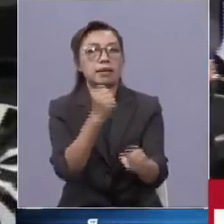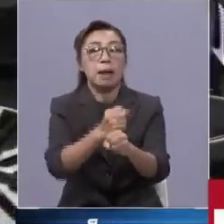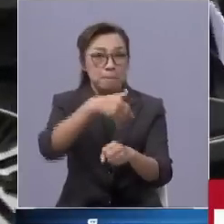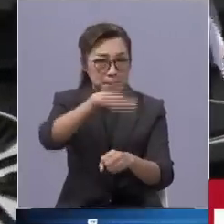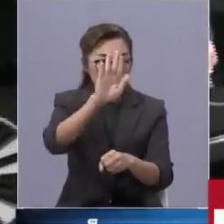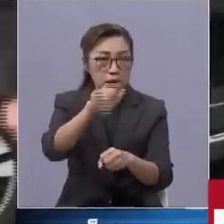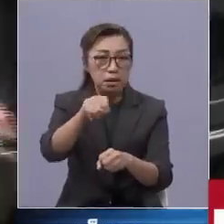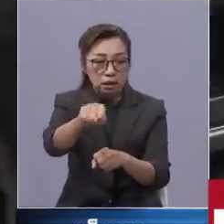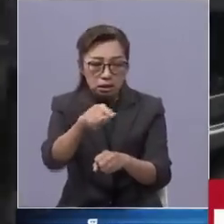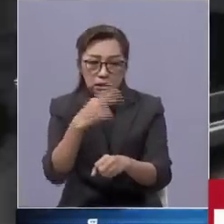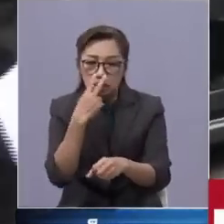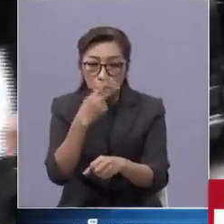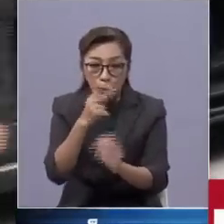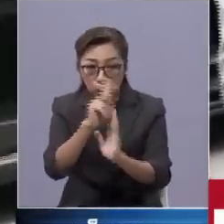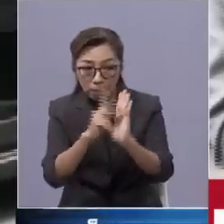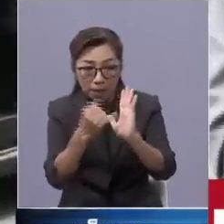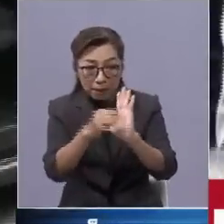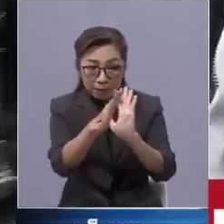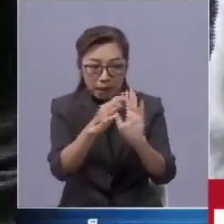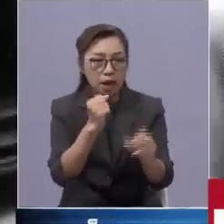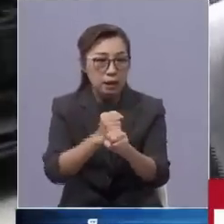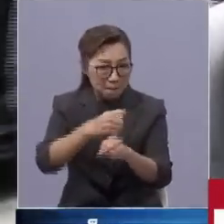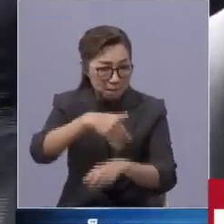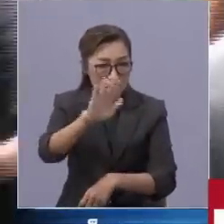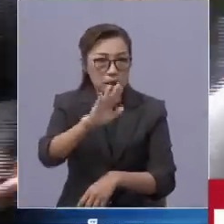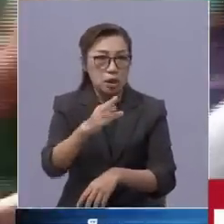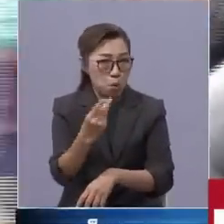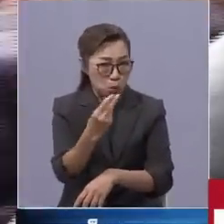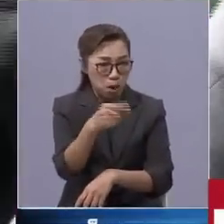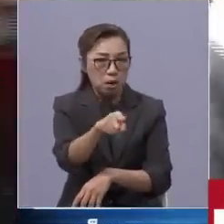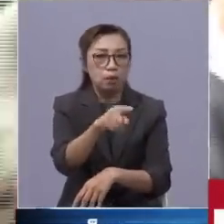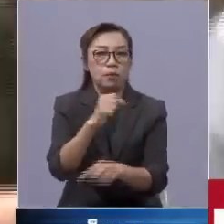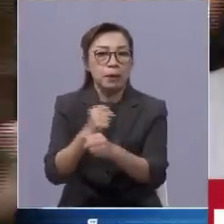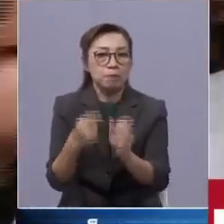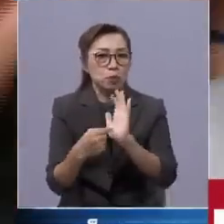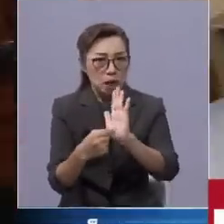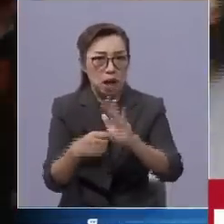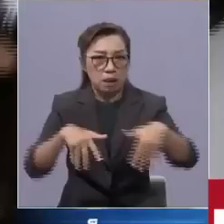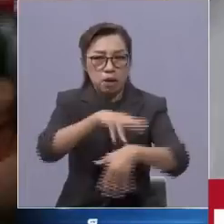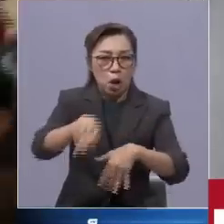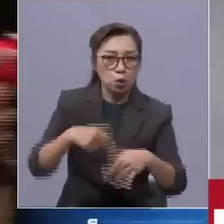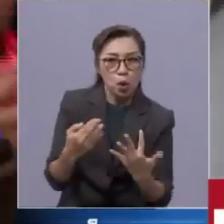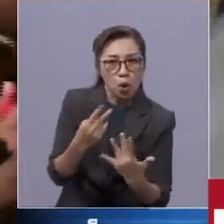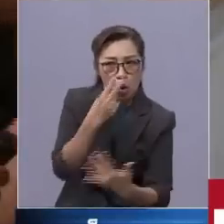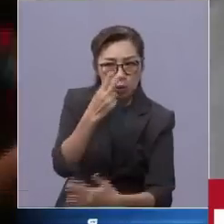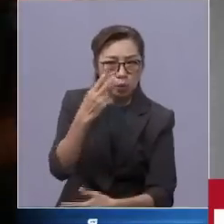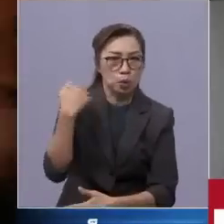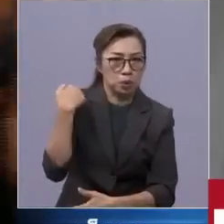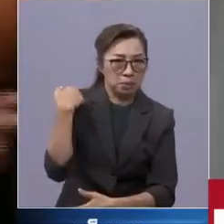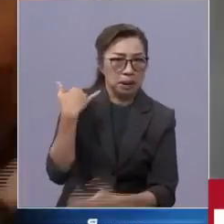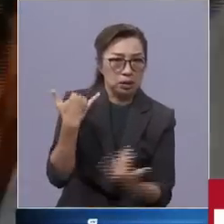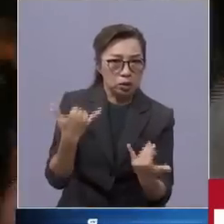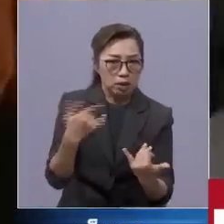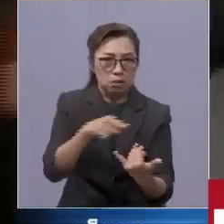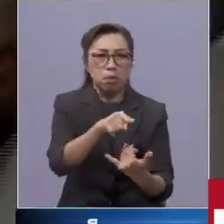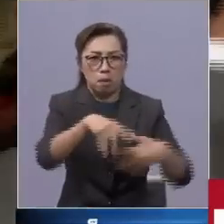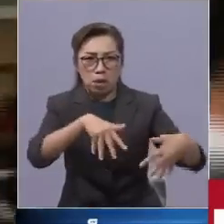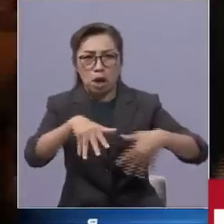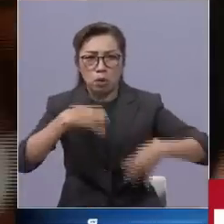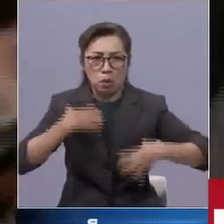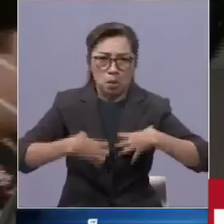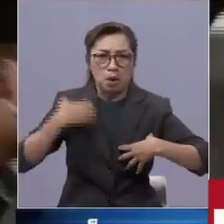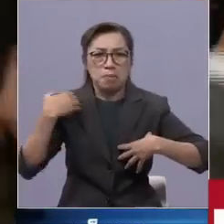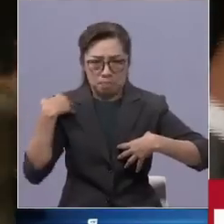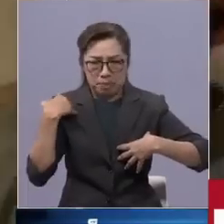ถ้าไม่ติดข้อกฎหมายขอให้ทุกคนรีบทำรีบสร้างผลงานออกมาเพราะว่าพี่น้องประชาชนทุกคนกำลังเดือดร้อนก